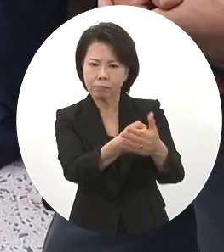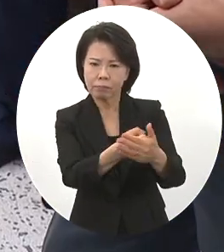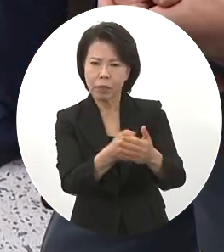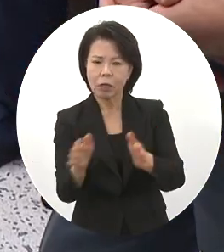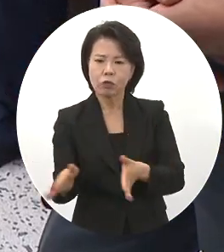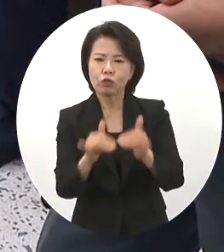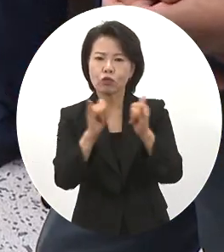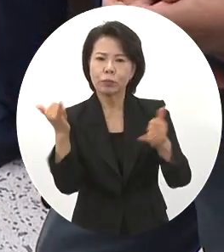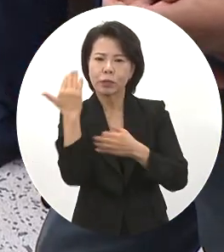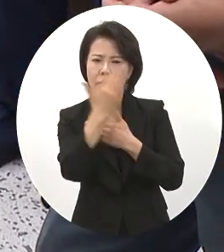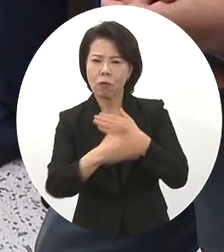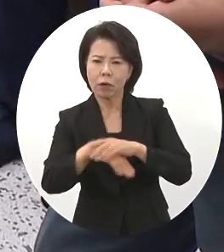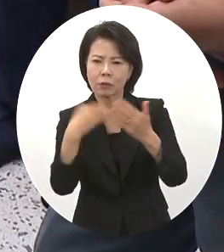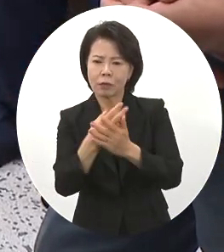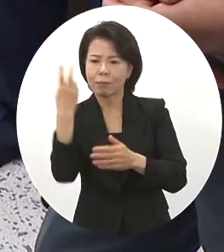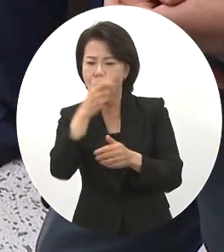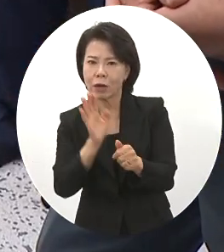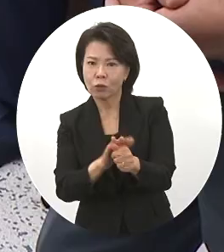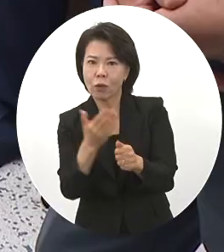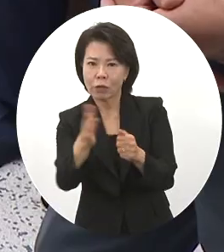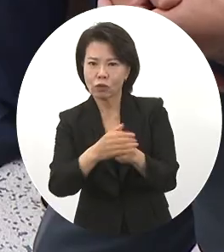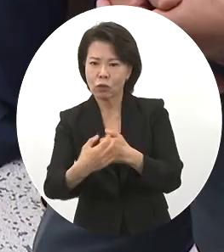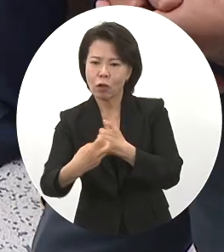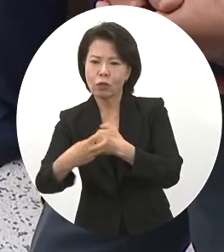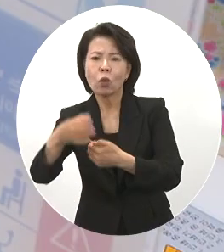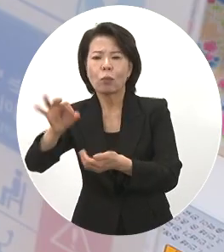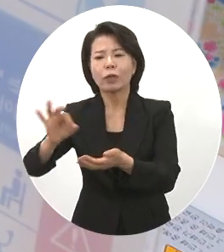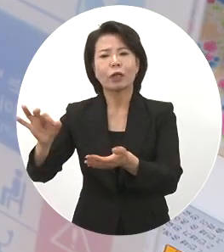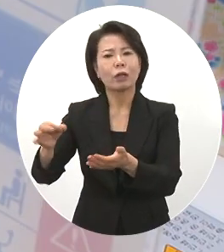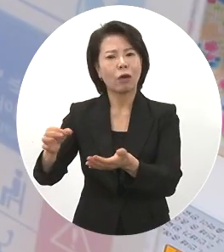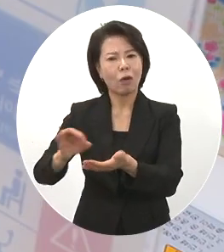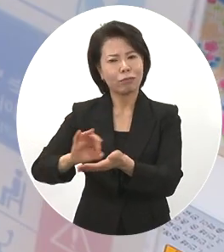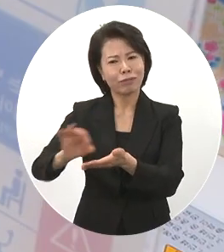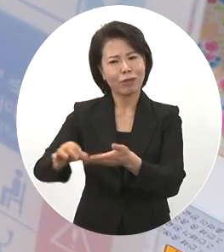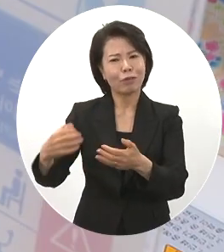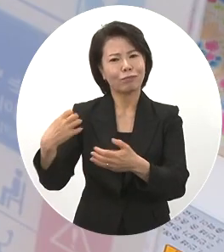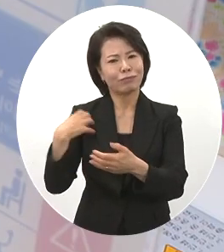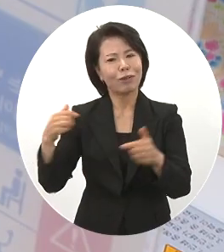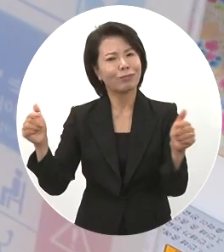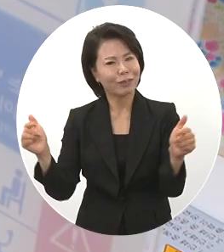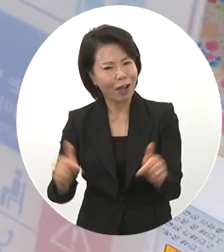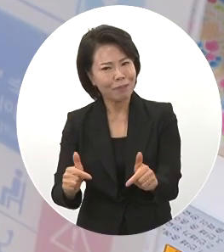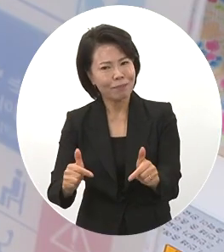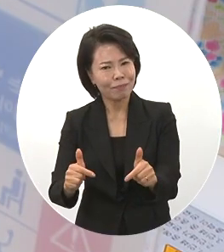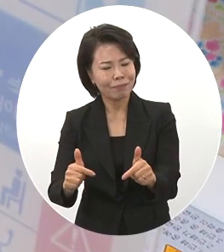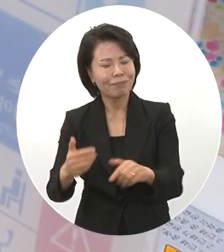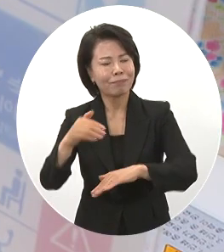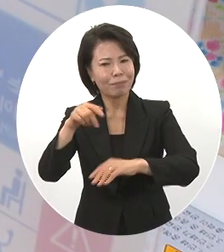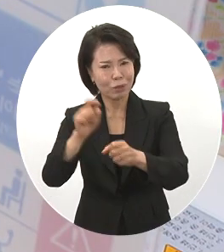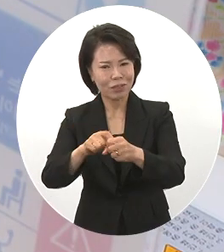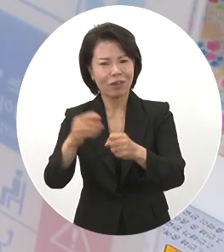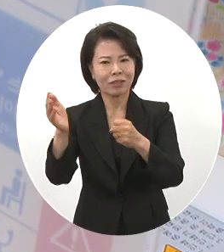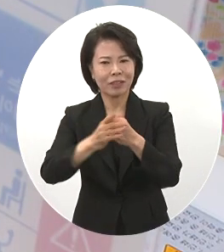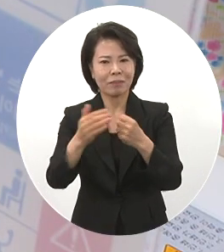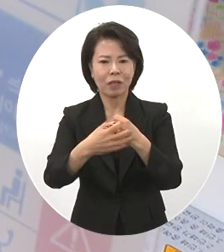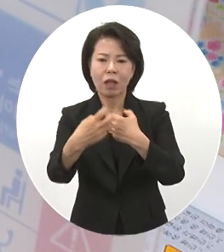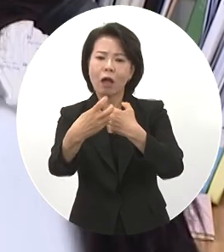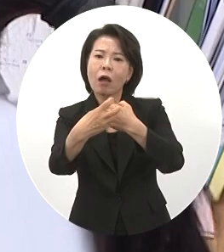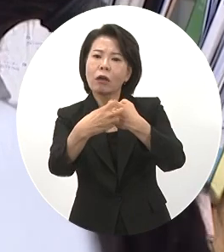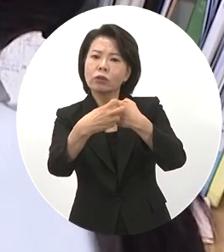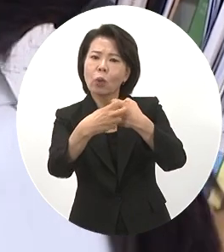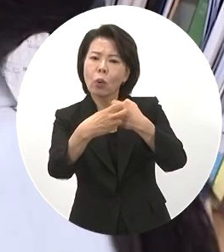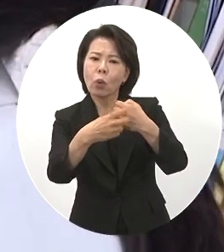주민의 건강을 포괄적으로 관리하고 의료비 부담을 줄이려는 취지로 마련됐는데요. 특히